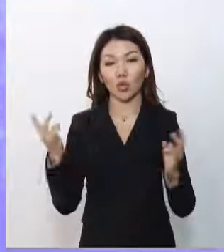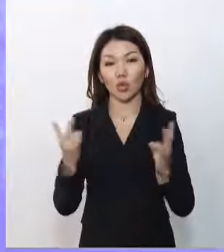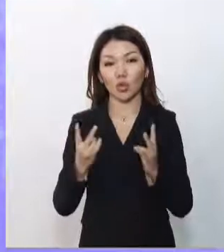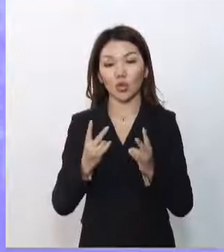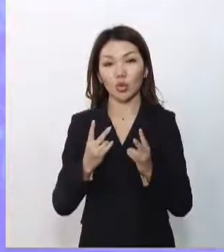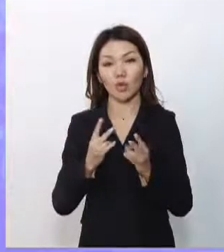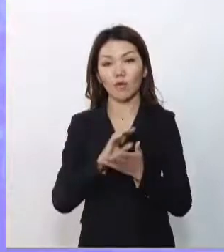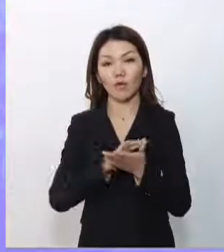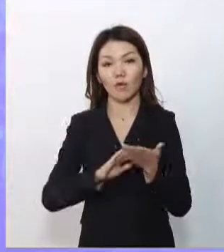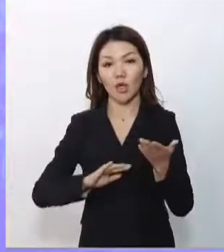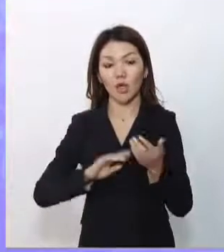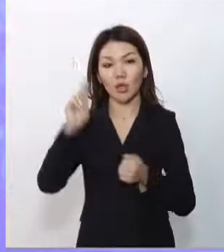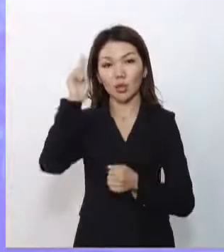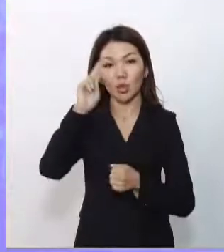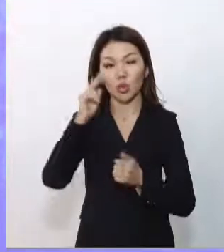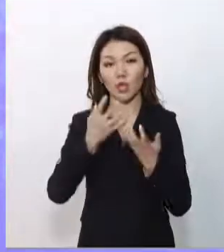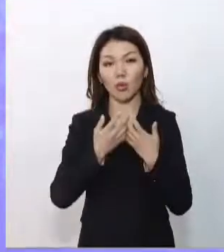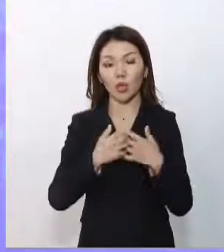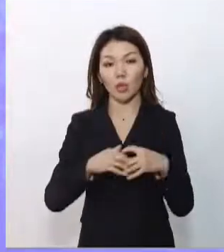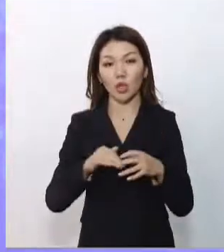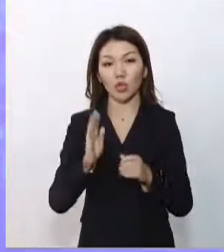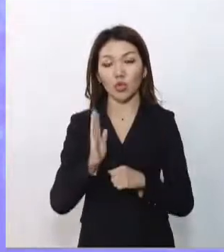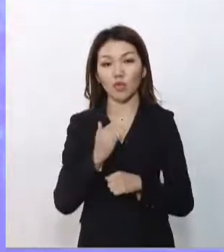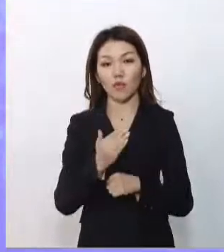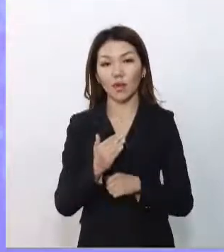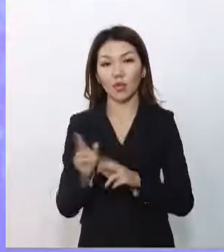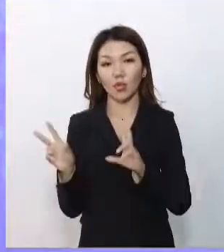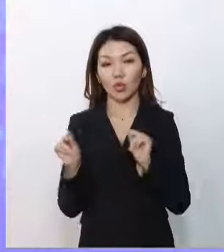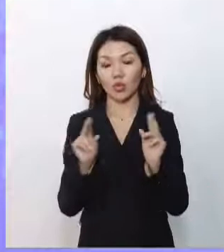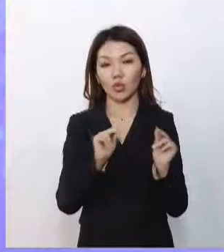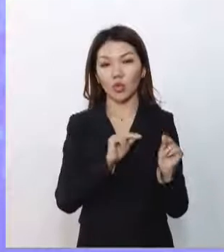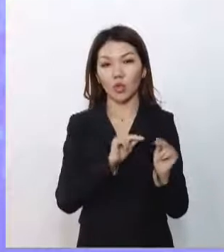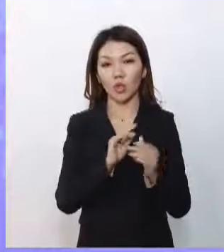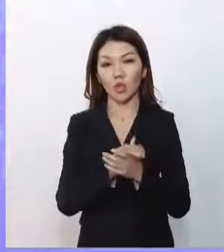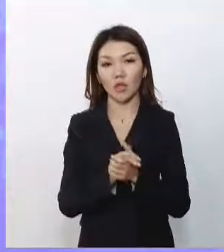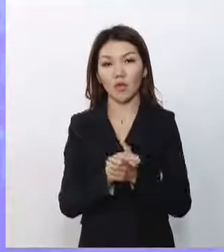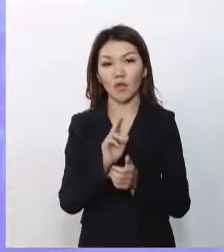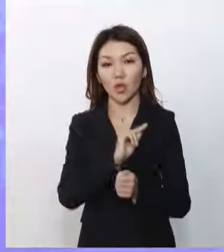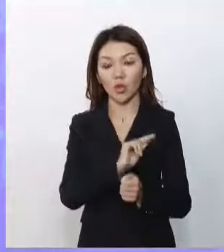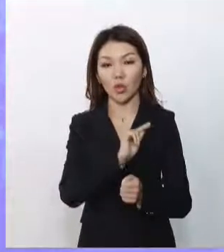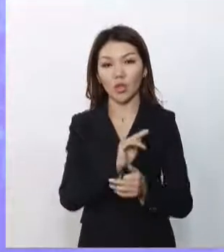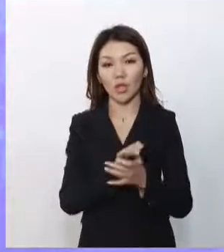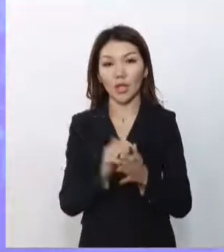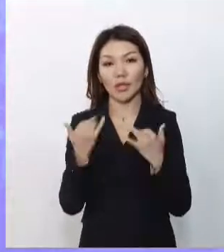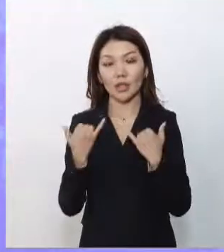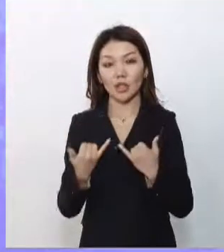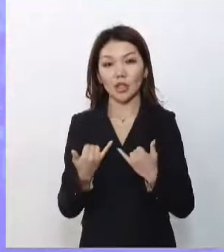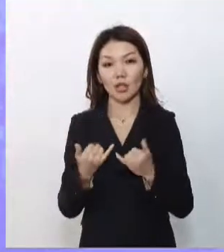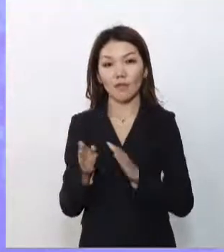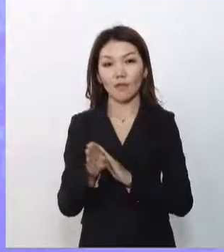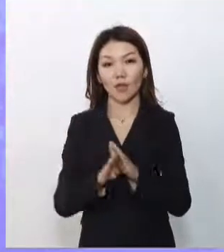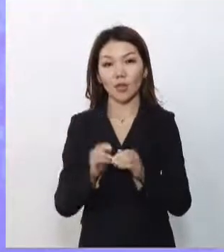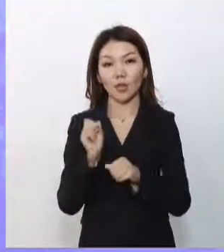изучении математики. Пусть вам сопутствует успех в работе. А сейчас